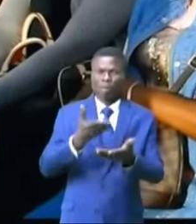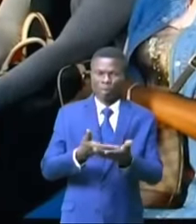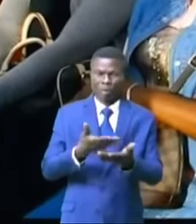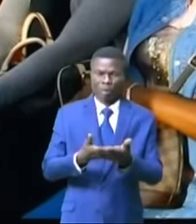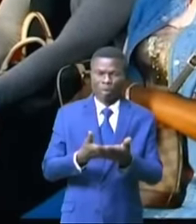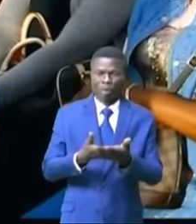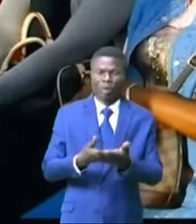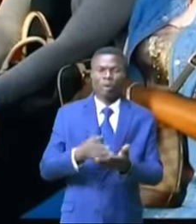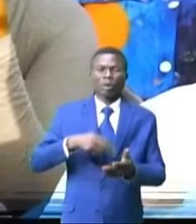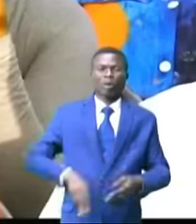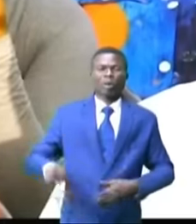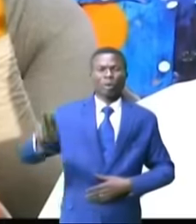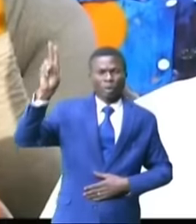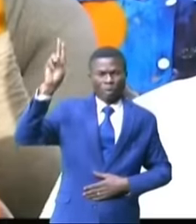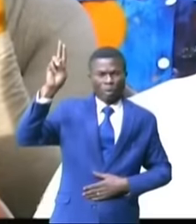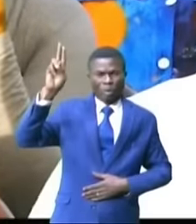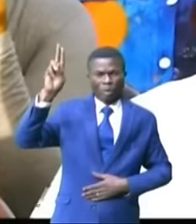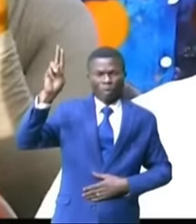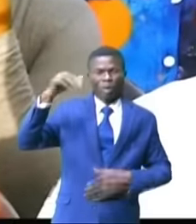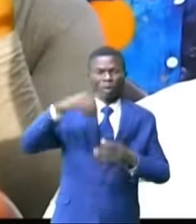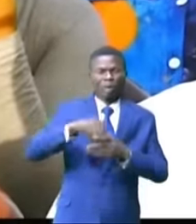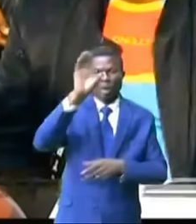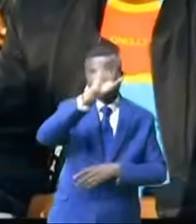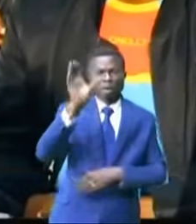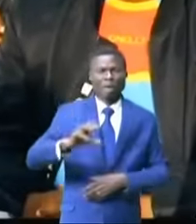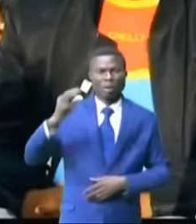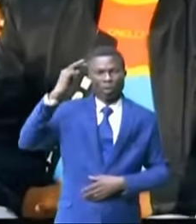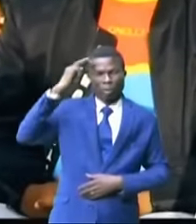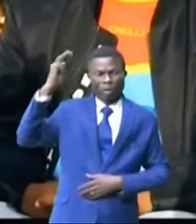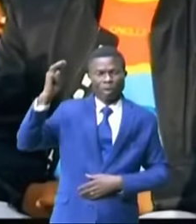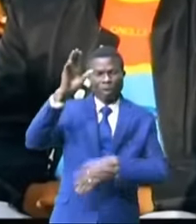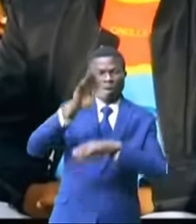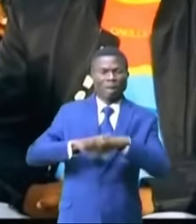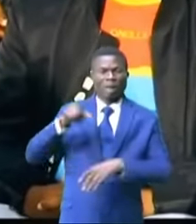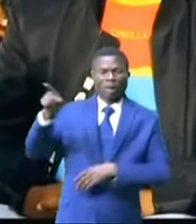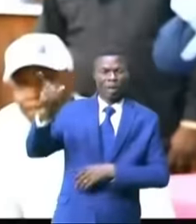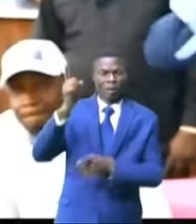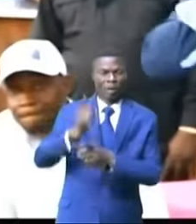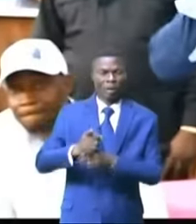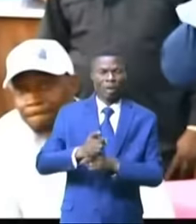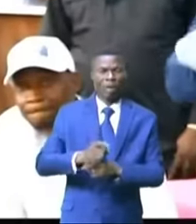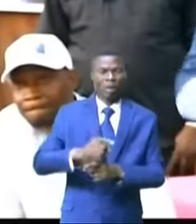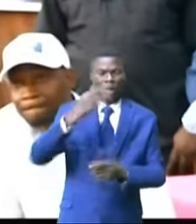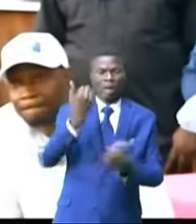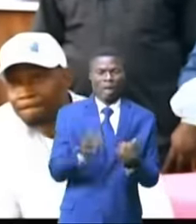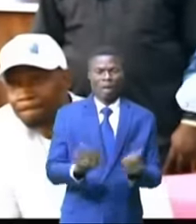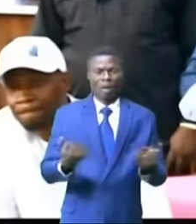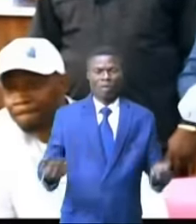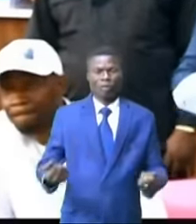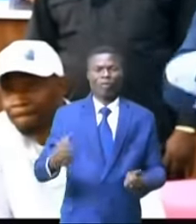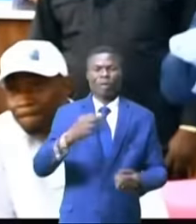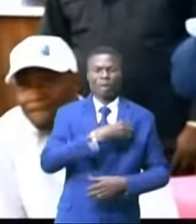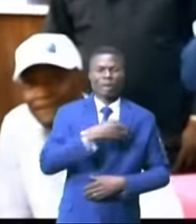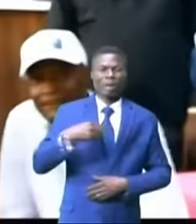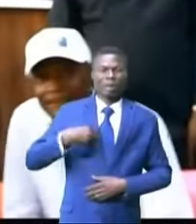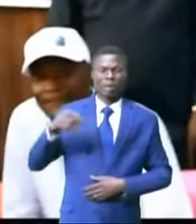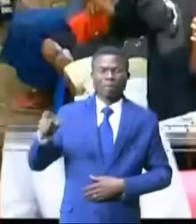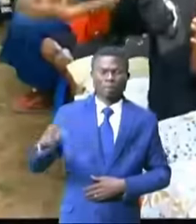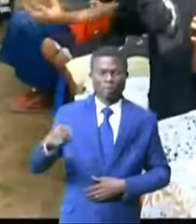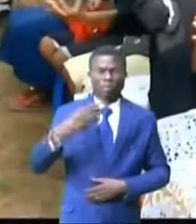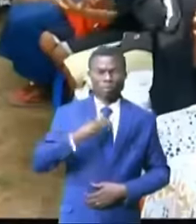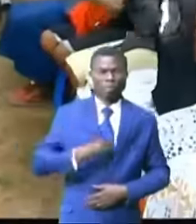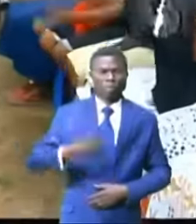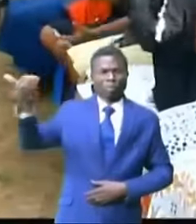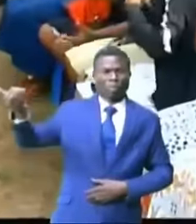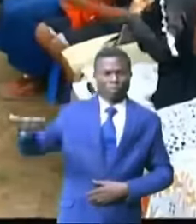de l'UDPS dans la commune de Mongafula. Celui qu'on appelle affectueusement Mwana Yabamama, maître Socrate Moubengaï, a été